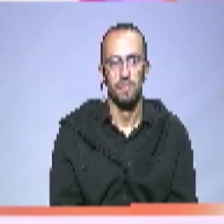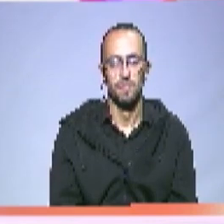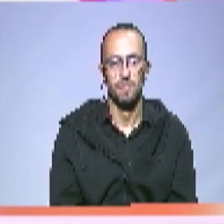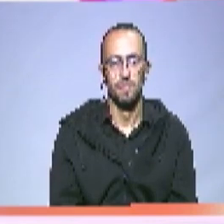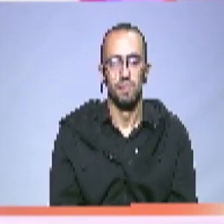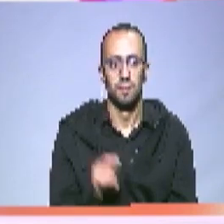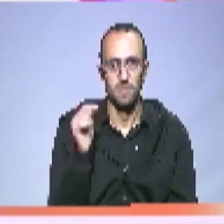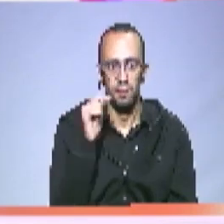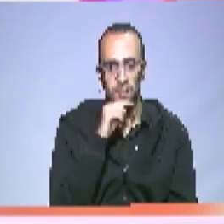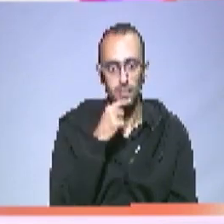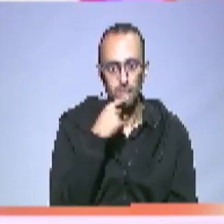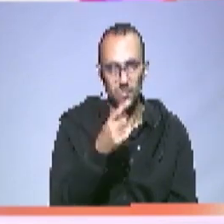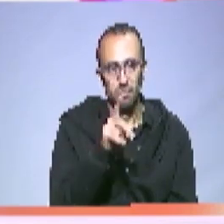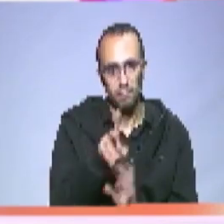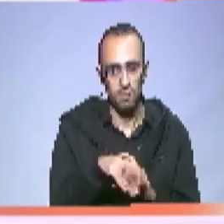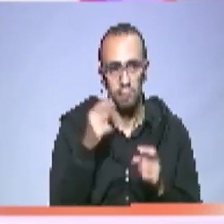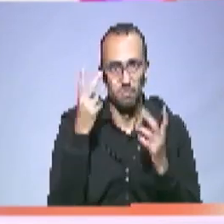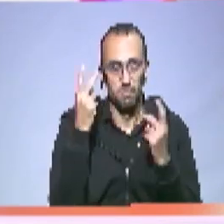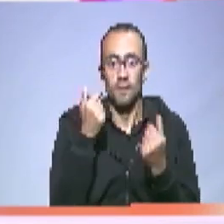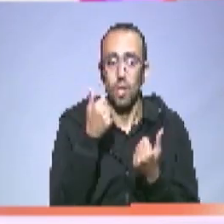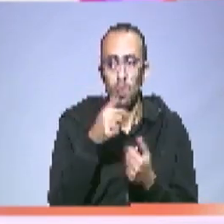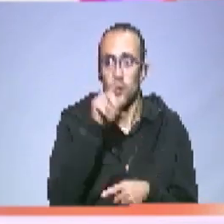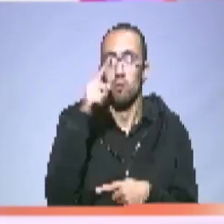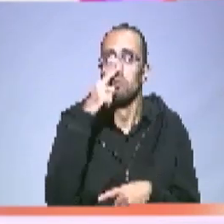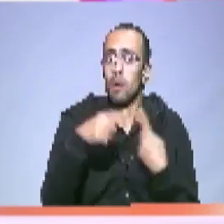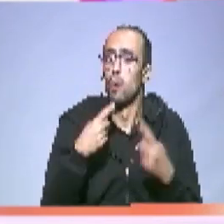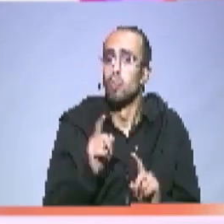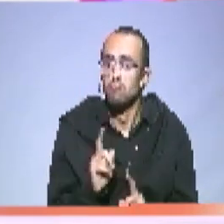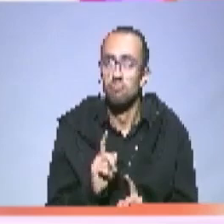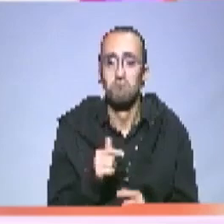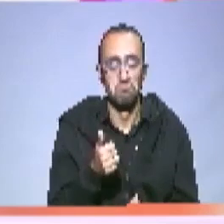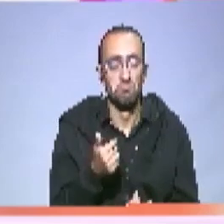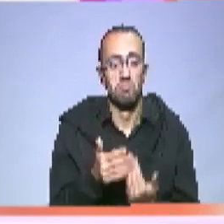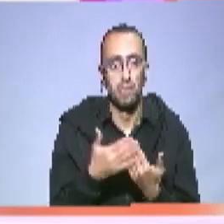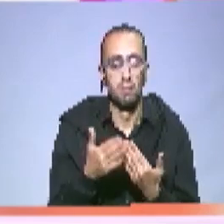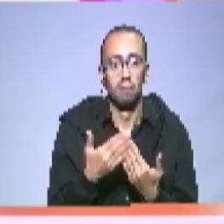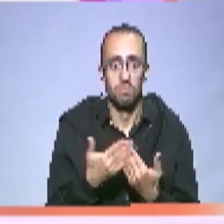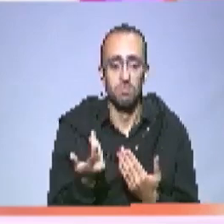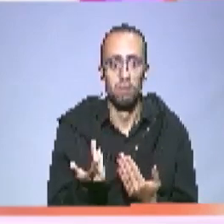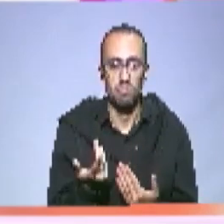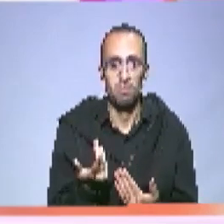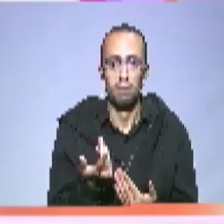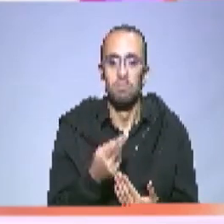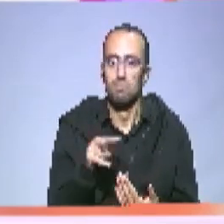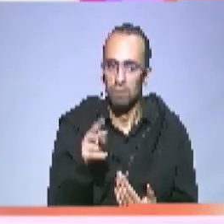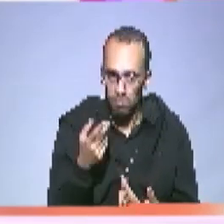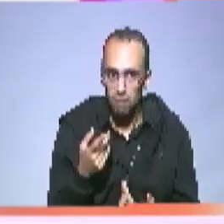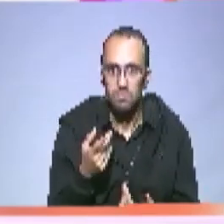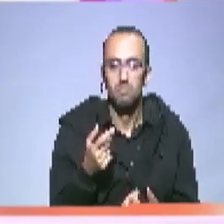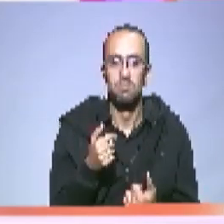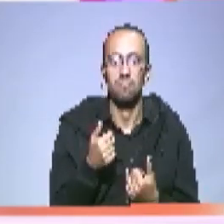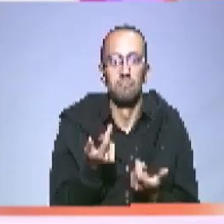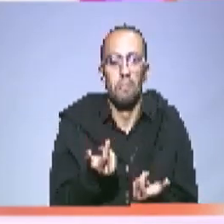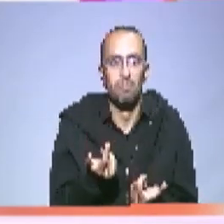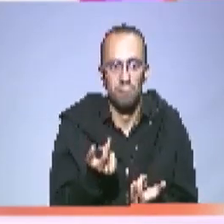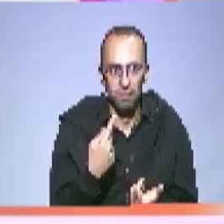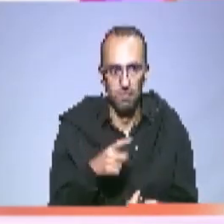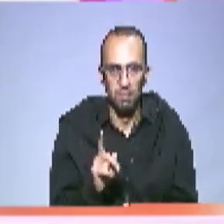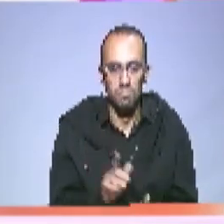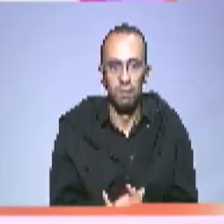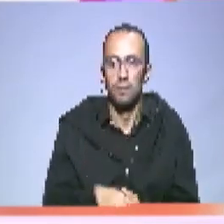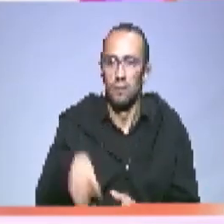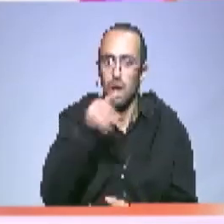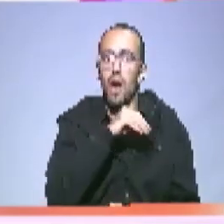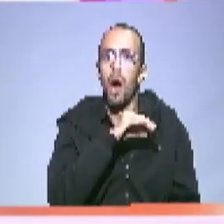حلو يا شيف، بتدي للناس كده تريكات ممكن يكونوا مش متعودين عليها خالص او ما حدش جربها قبل. طبعا لا، هو الناس بس يعني